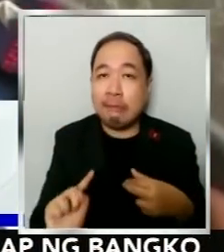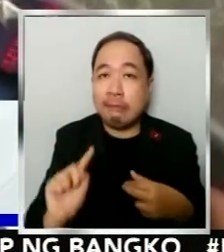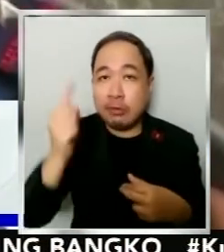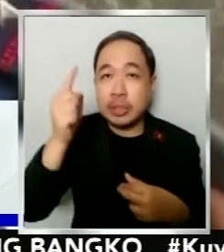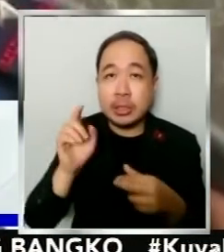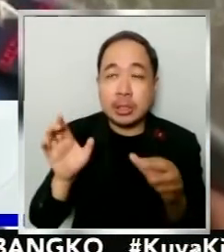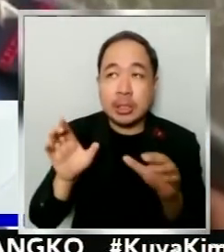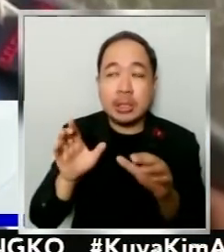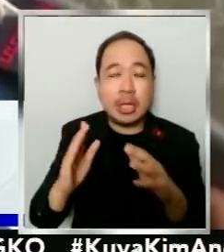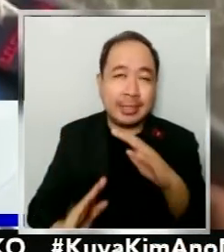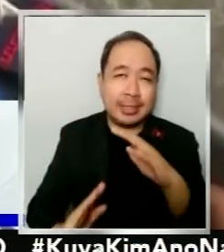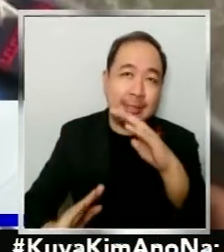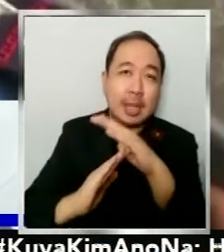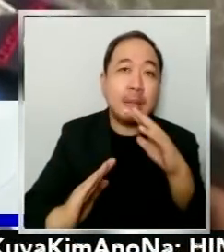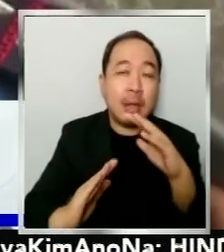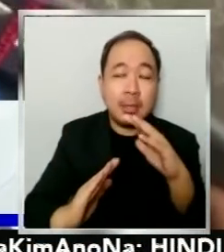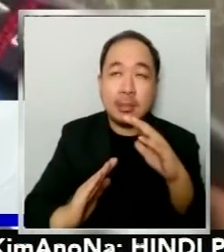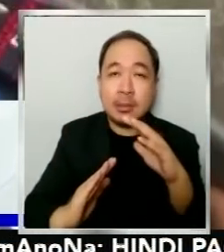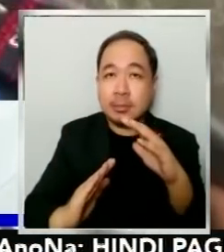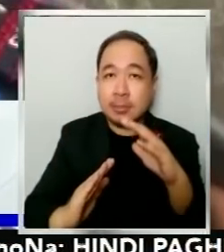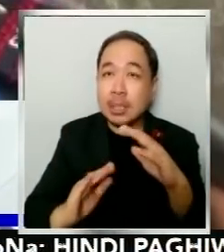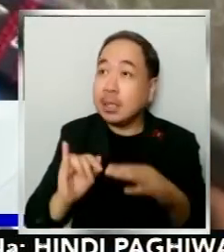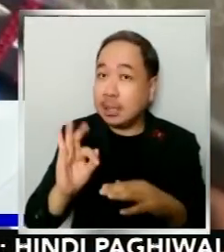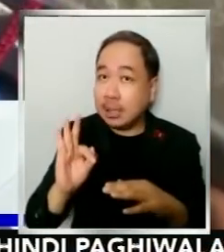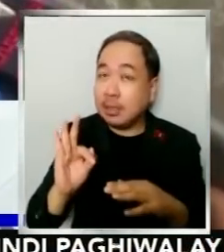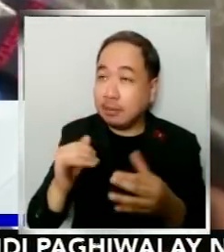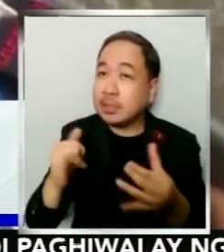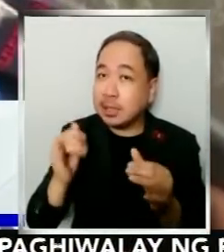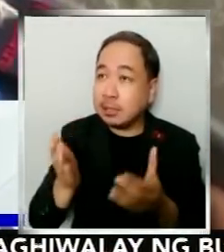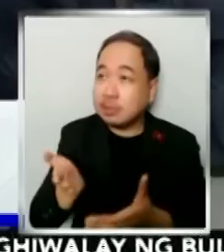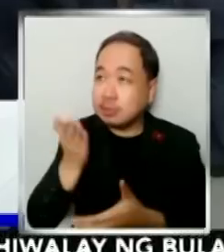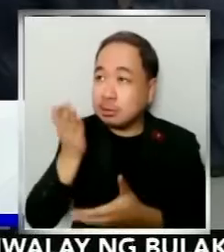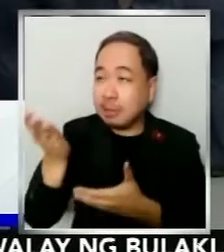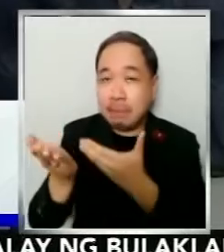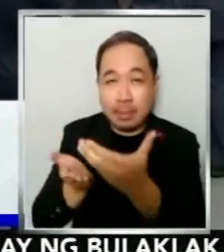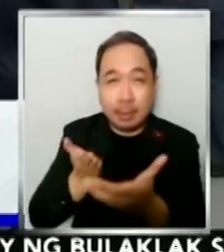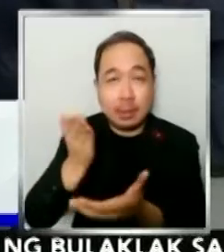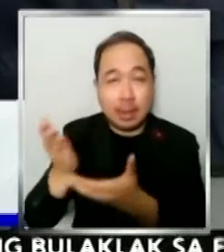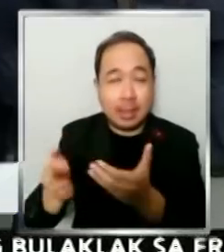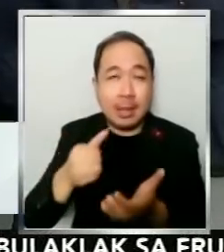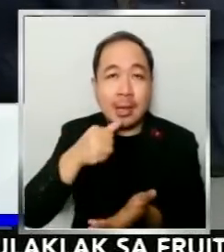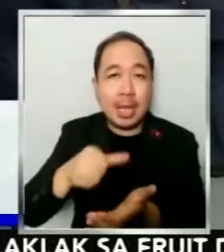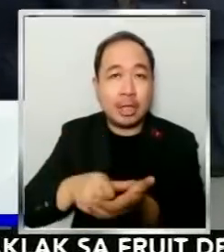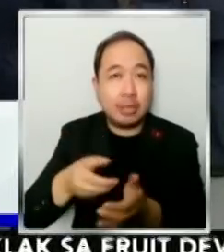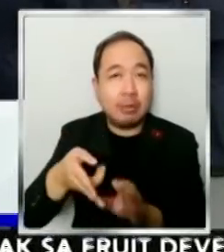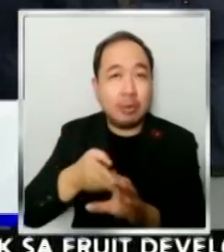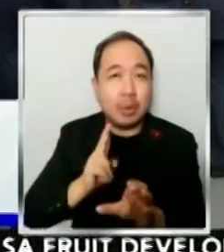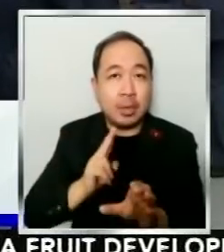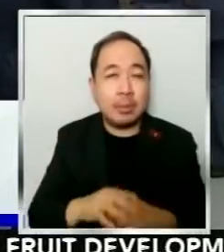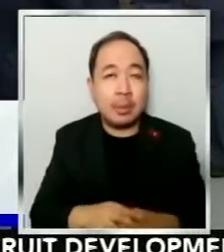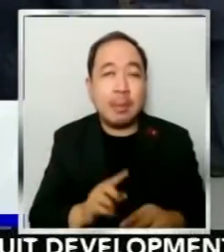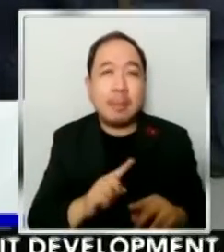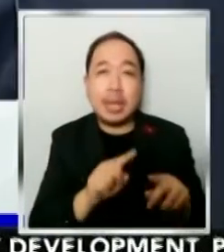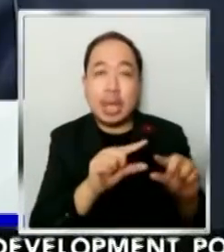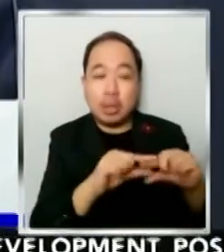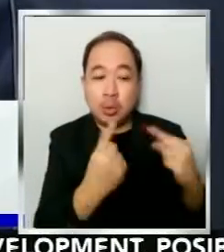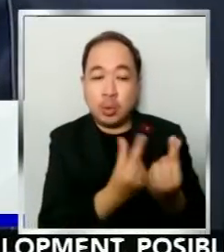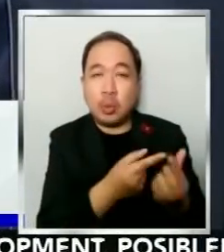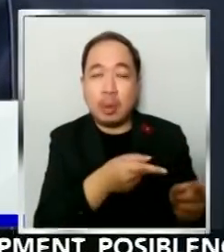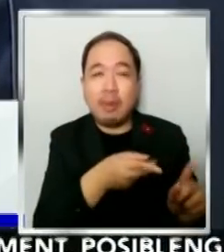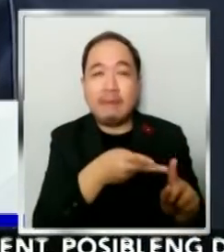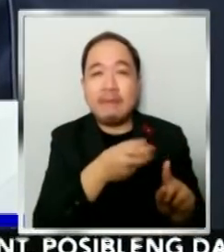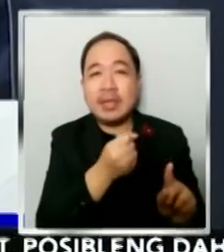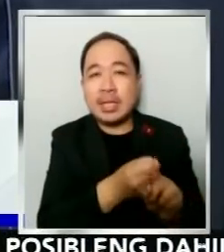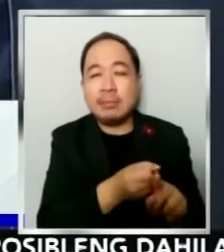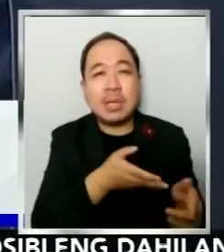itong first na deadline kung may mga nag-submit na po dun sa mga tinitingnan po natin. Pero sabi ng grupong Volunteers Against Crime and Corruption, kung